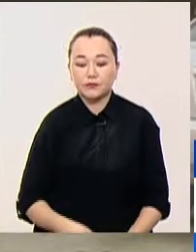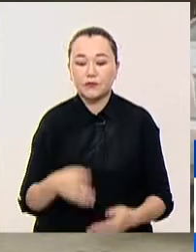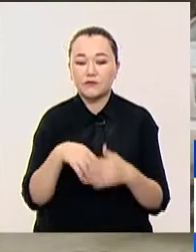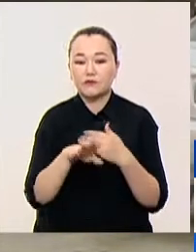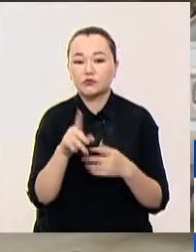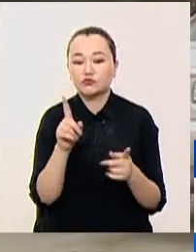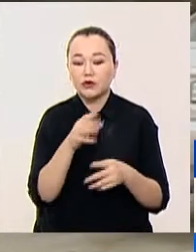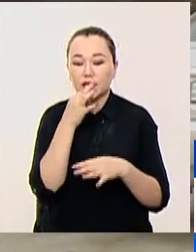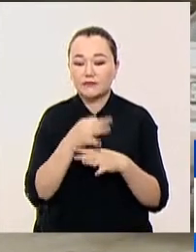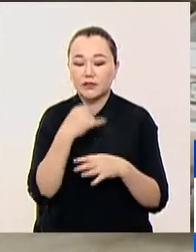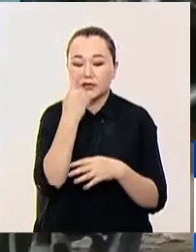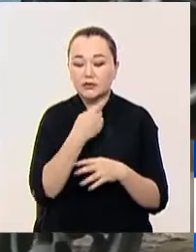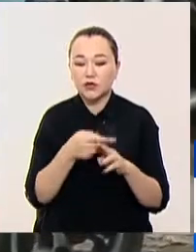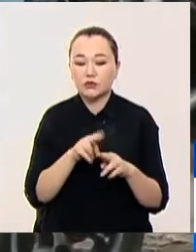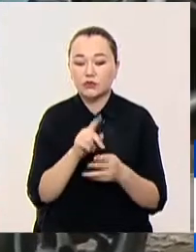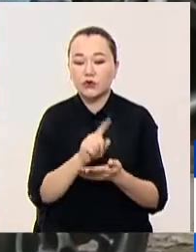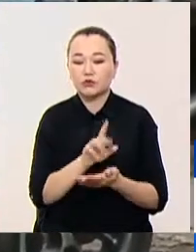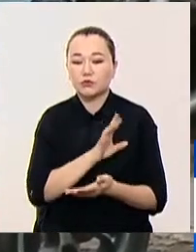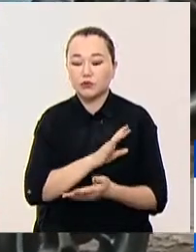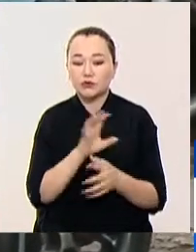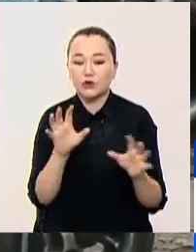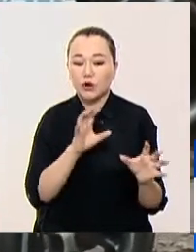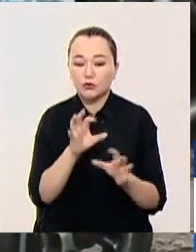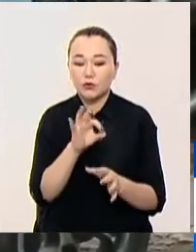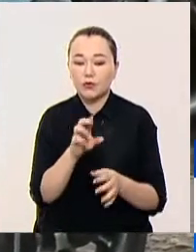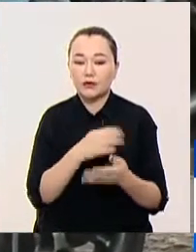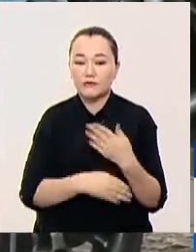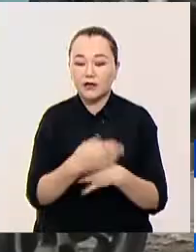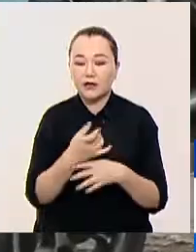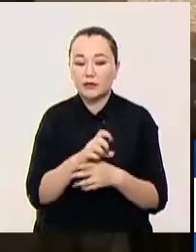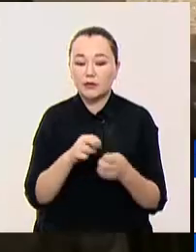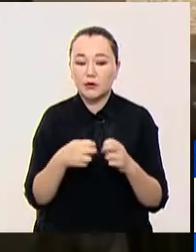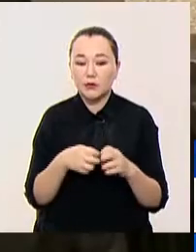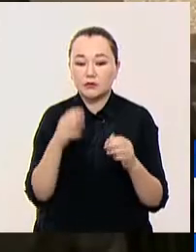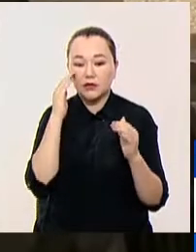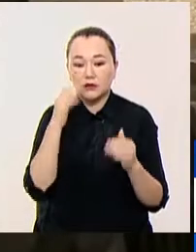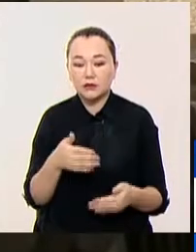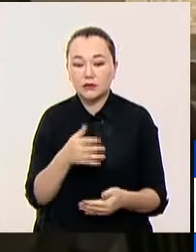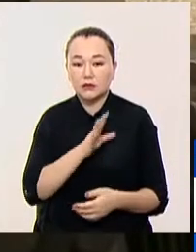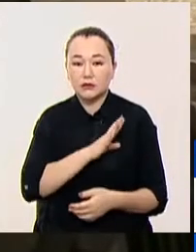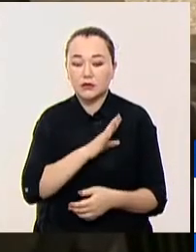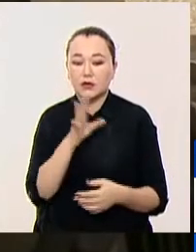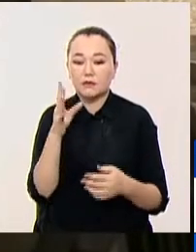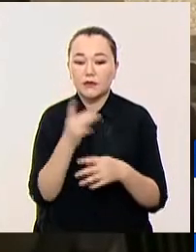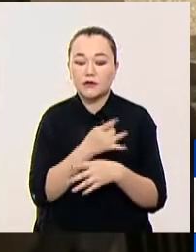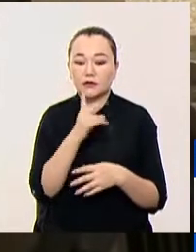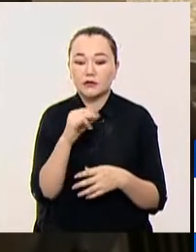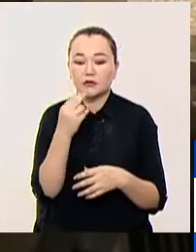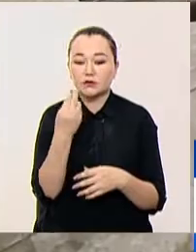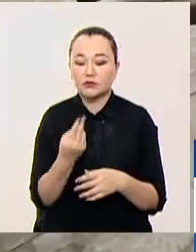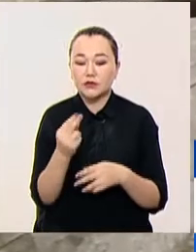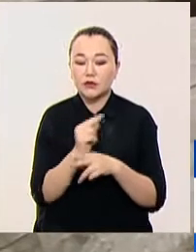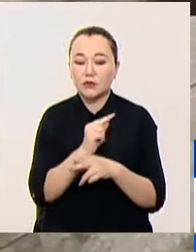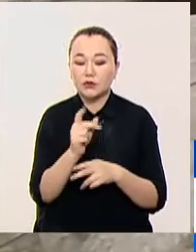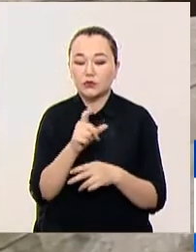Выходит, что ответственные лица, которые должны были заботиться об инвалидах, на эту проблему закрыли глаза. Впервые на социальную